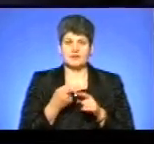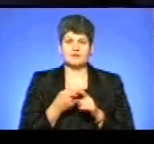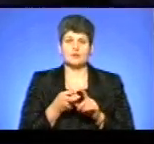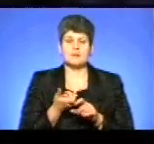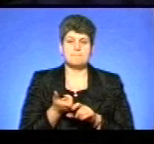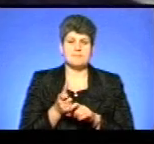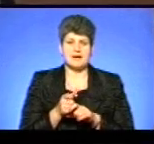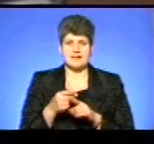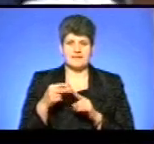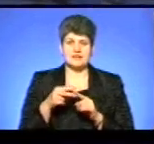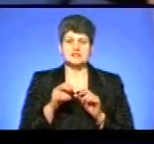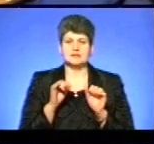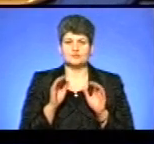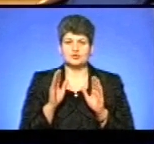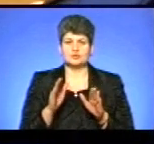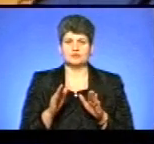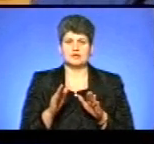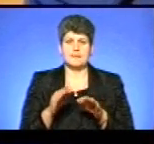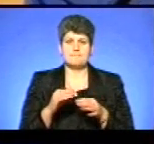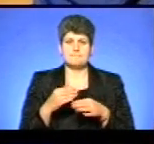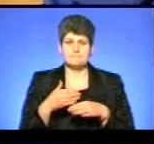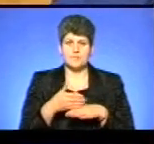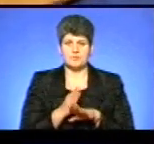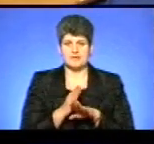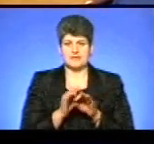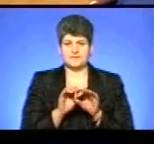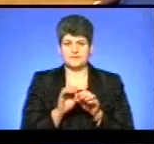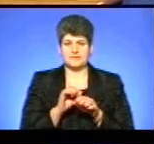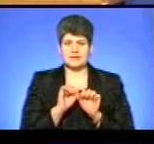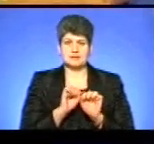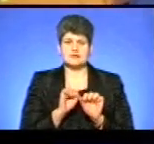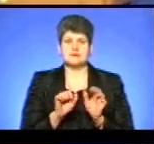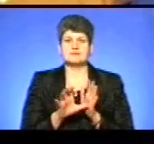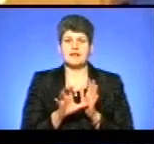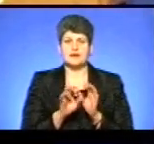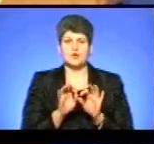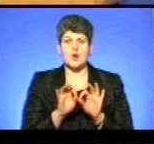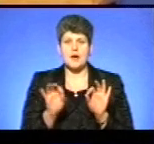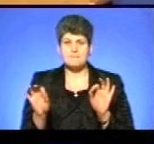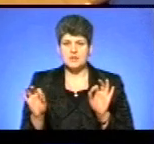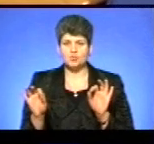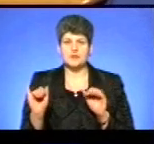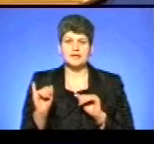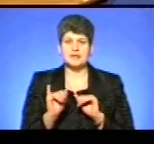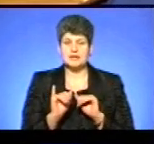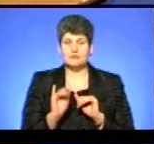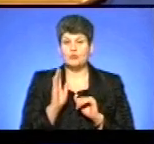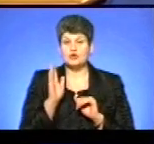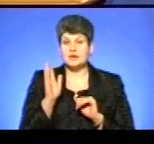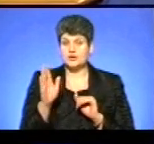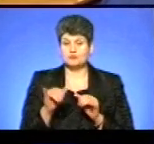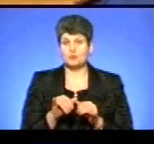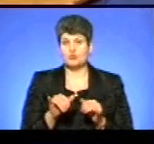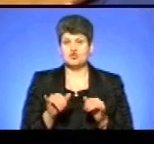перенавантаження може бути пробита ізоляція захисна електрокабелю, тобто і в подальшому